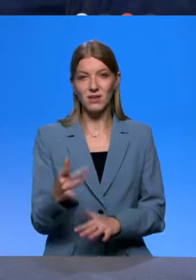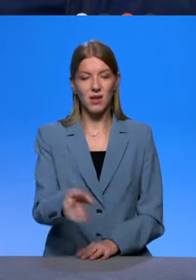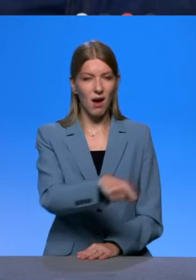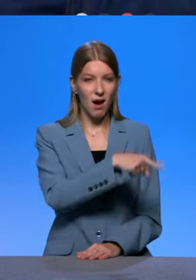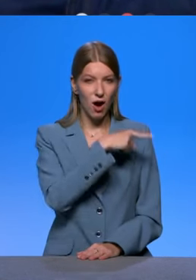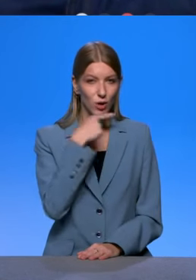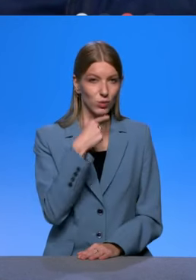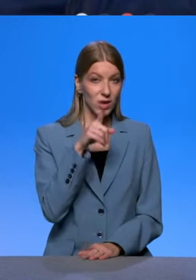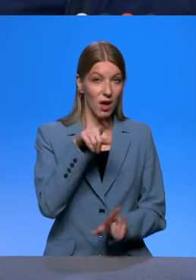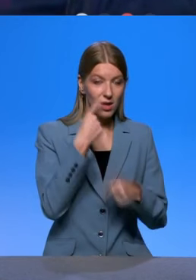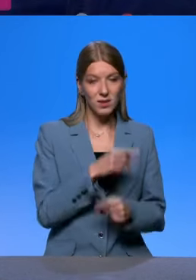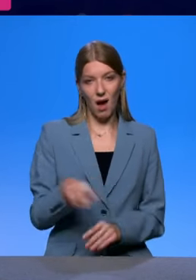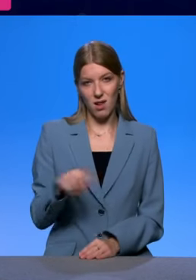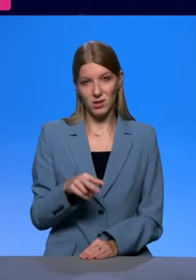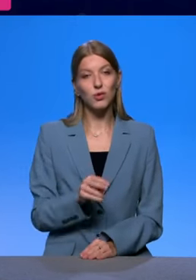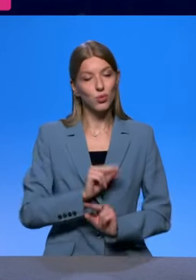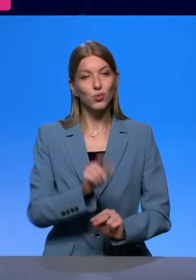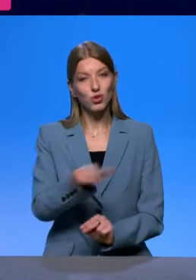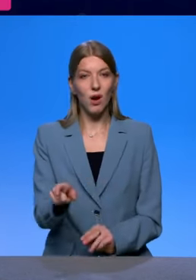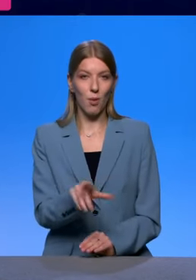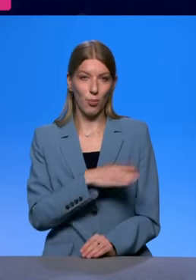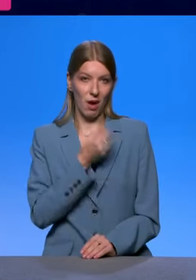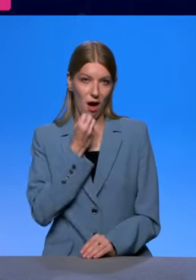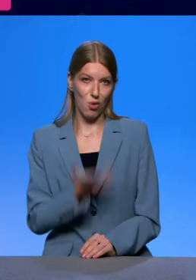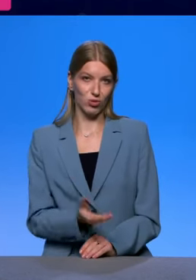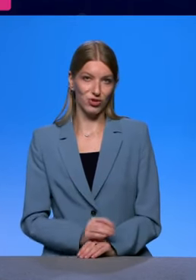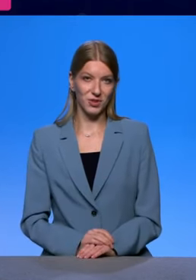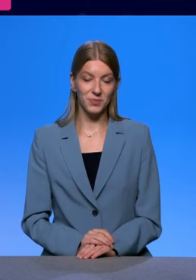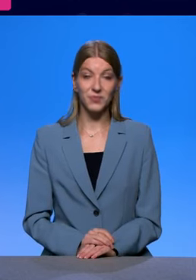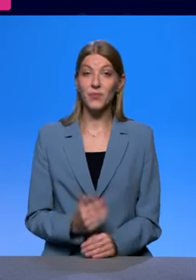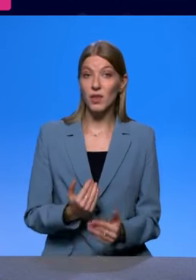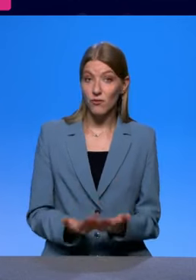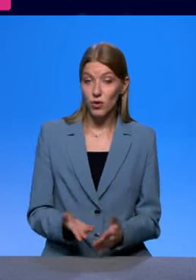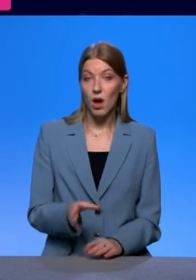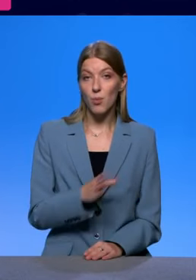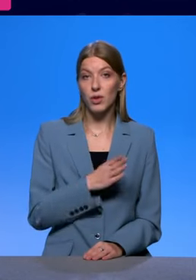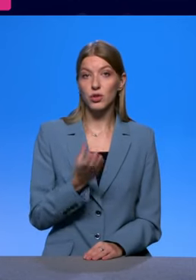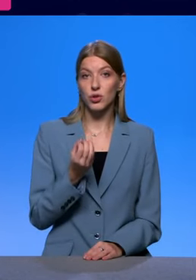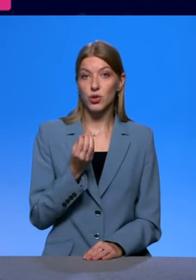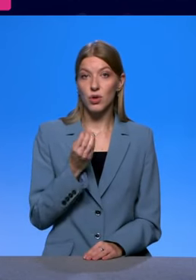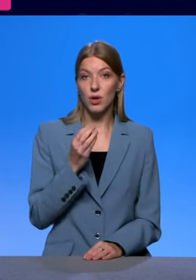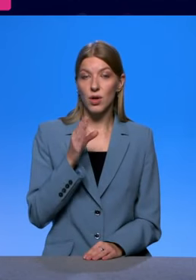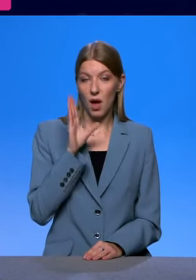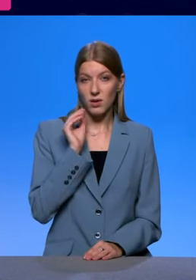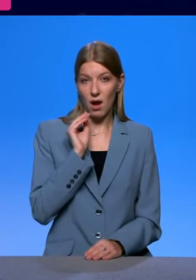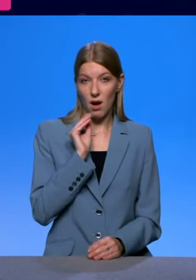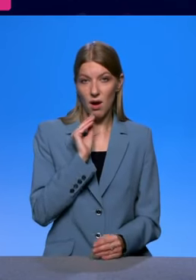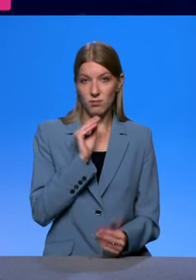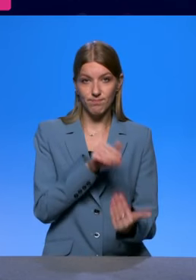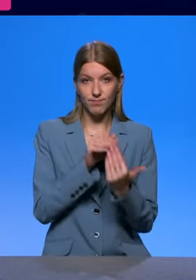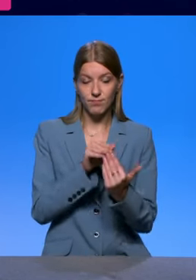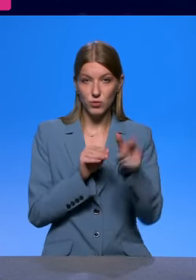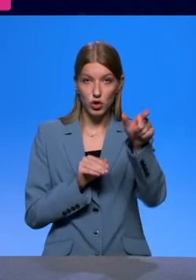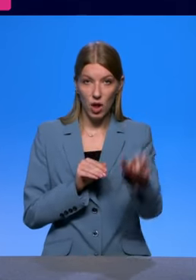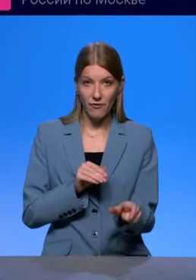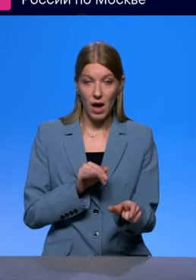Учителя были хорошие. Вот. А также такие же были, особенно когда работали по похищению человека, вдруг нам